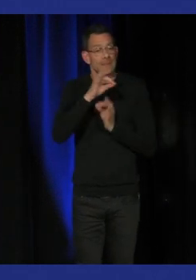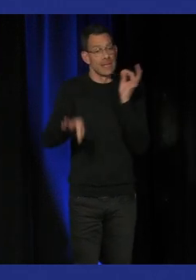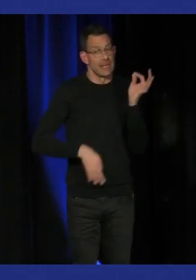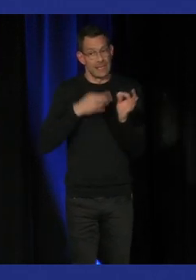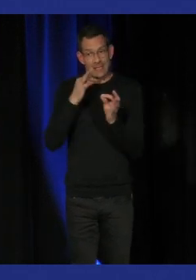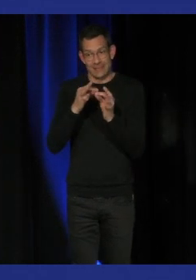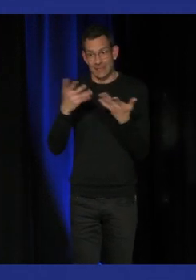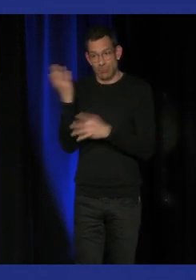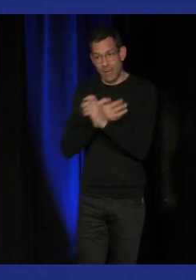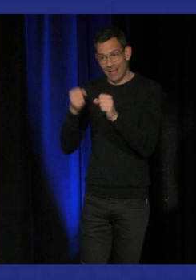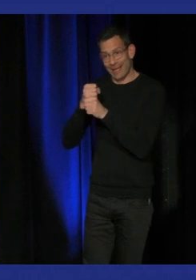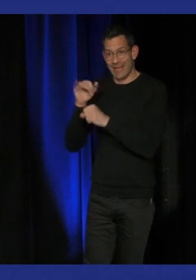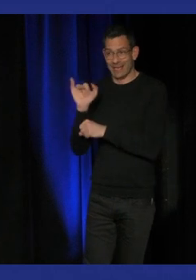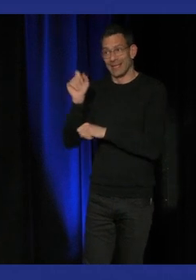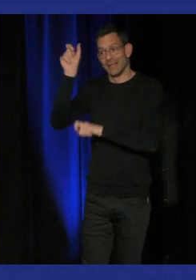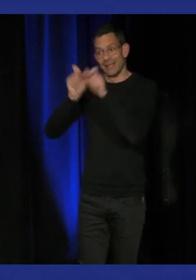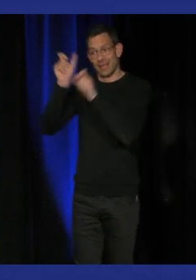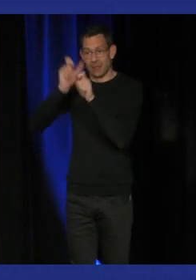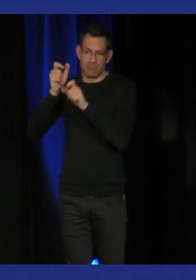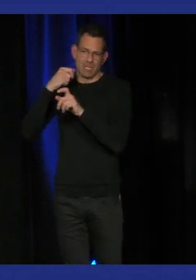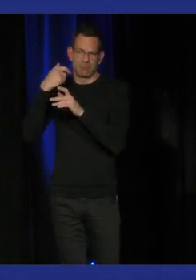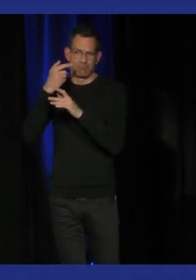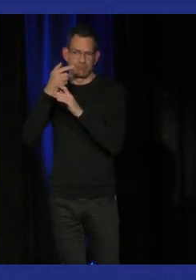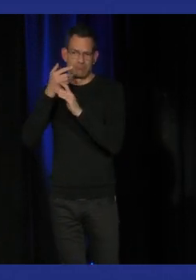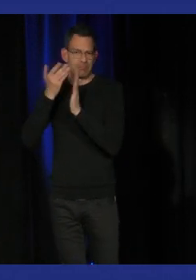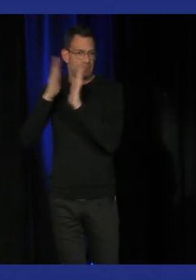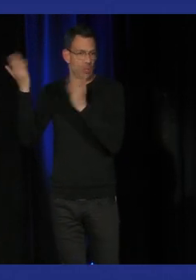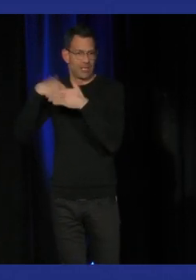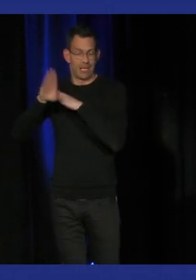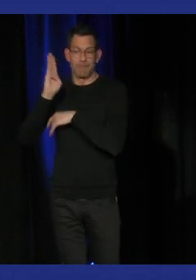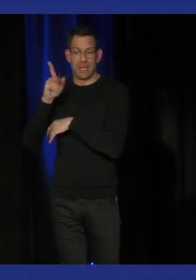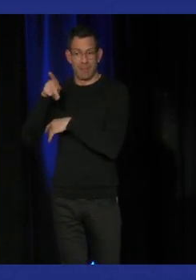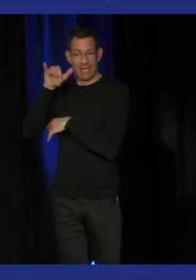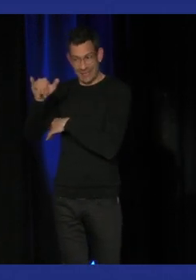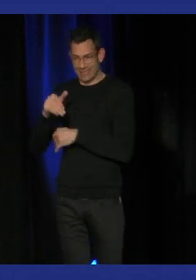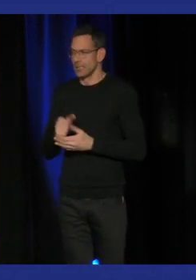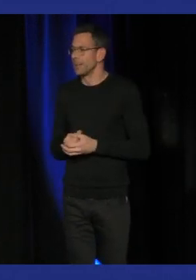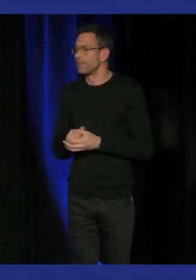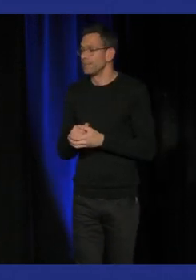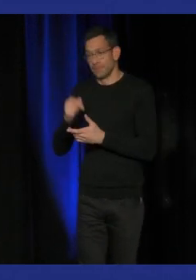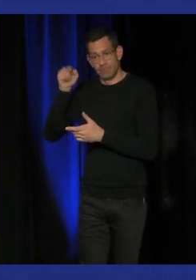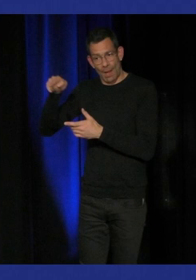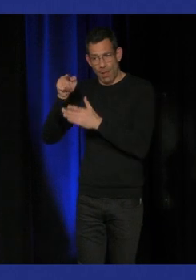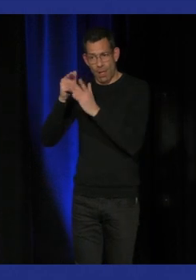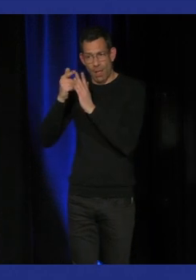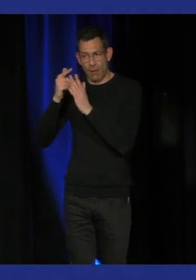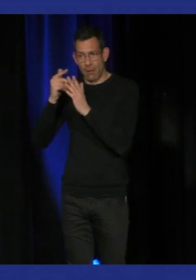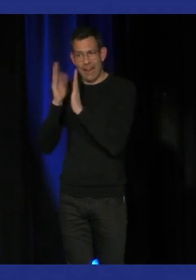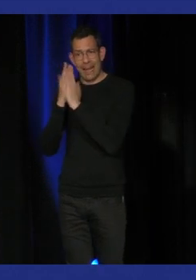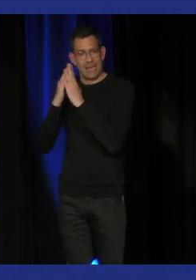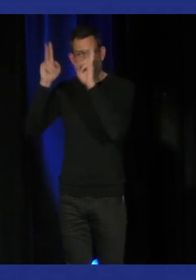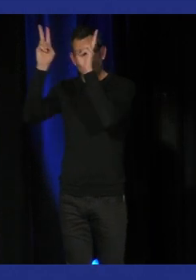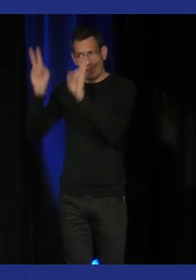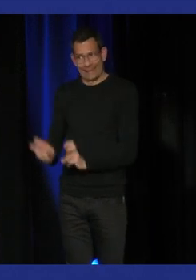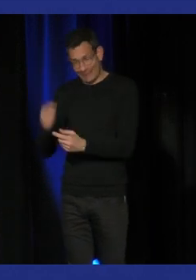monté par les bibliothécaires de la Bibliothèque publique d'information, qu'il y a une bibliographie sur le handicap qui se trouve aussi en